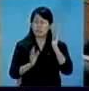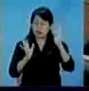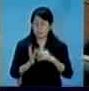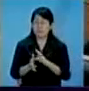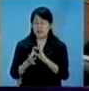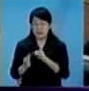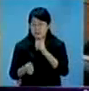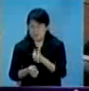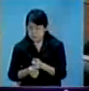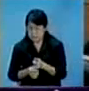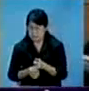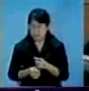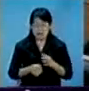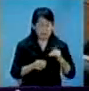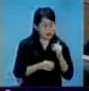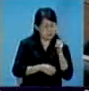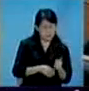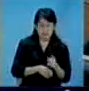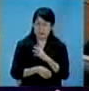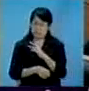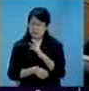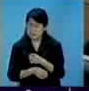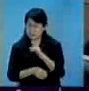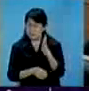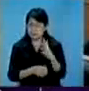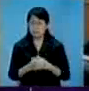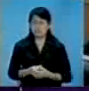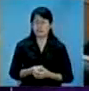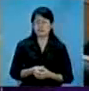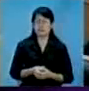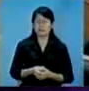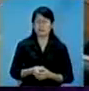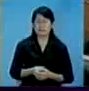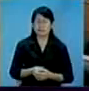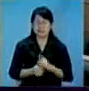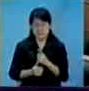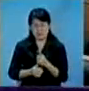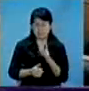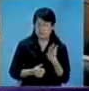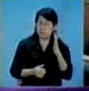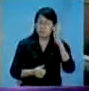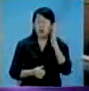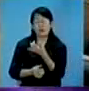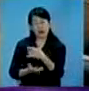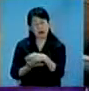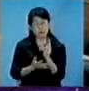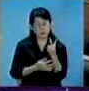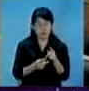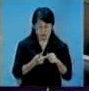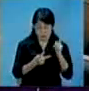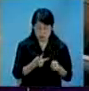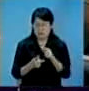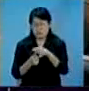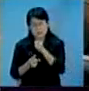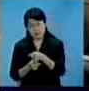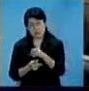ริงท่านประธานที่เคารพครับผมเองต้องกราบขอบคุณท่านประธานผ่านไปยังท่านรองนะครับที่ผมได้ฟังคำชี้แ